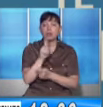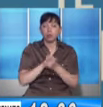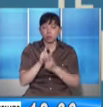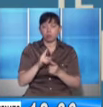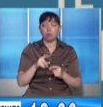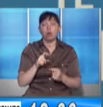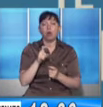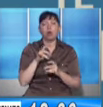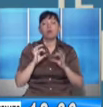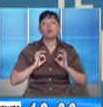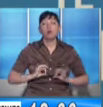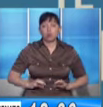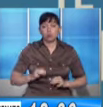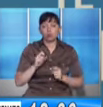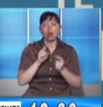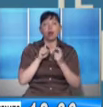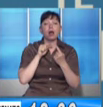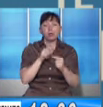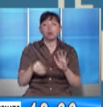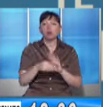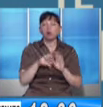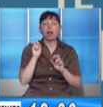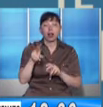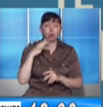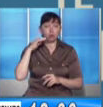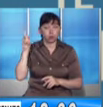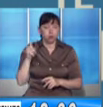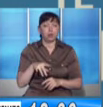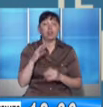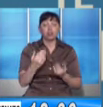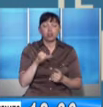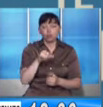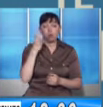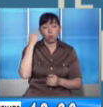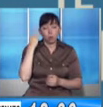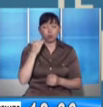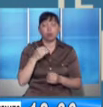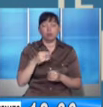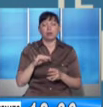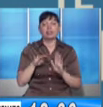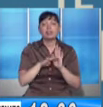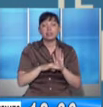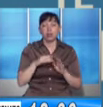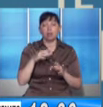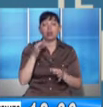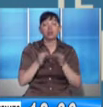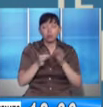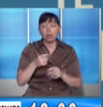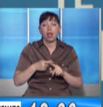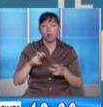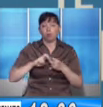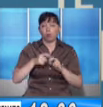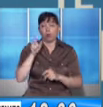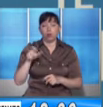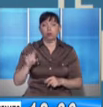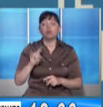după modelul DNA-ului din România. În al doilea rând, pentru că în Republica Moldova astăzi principala problemă în sistemul judecătorilor sunt oamenii, să avem un